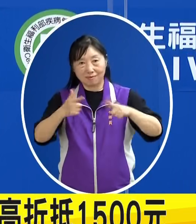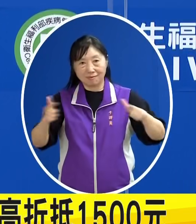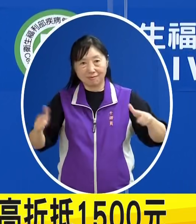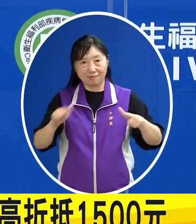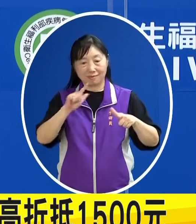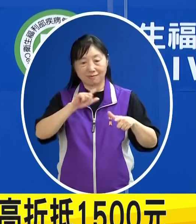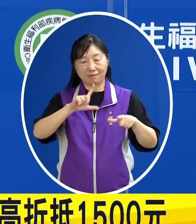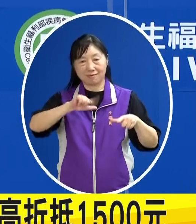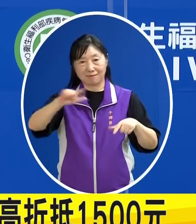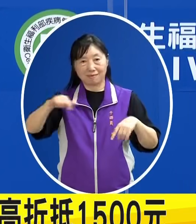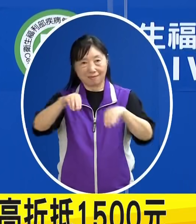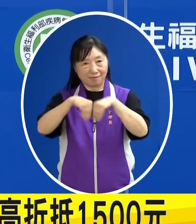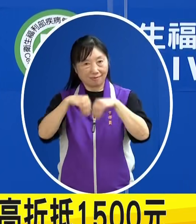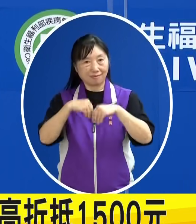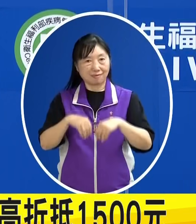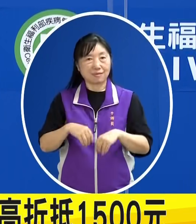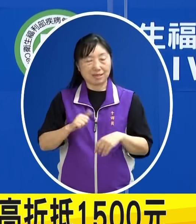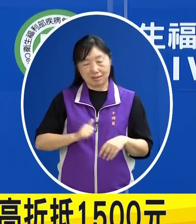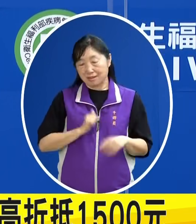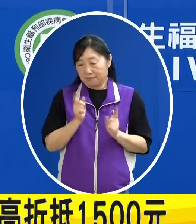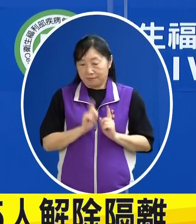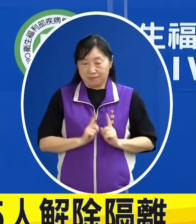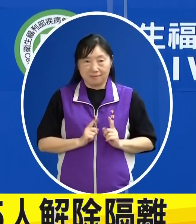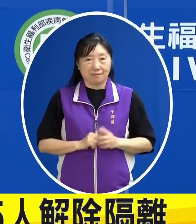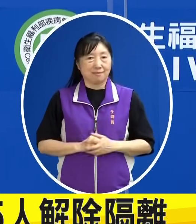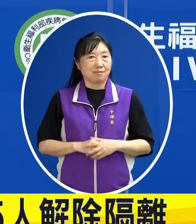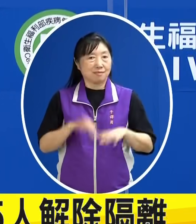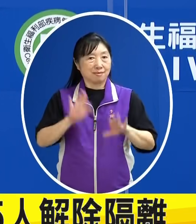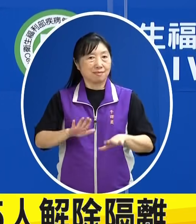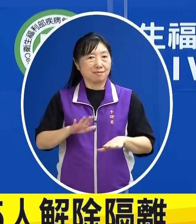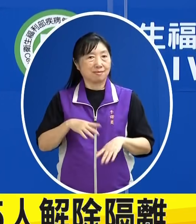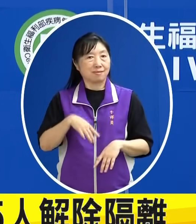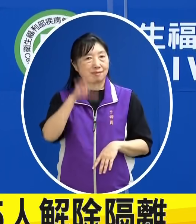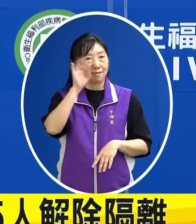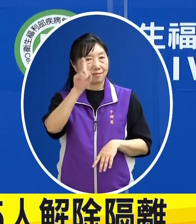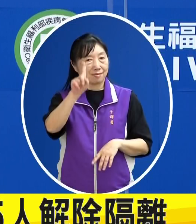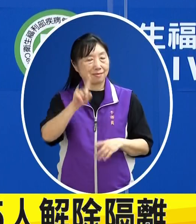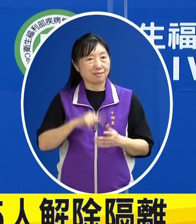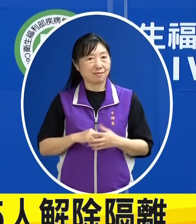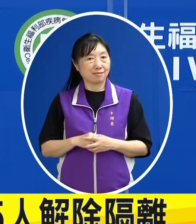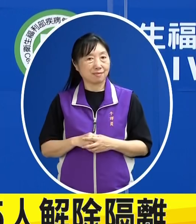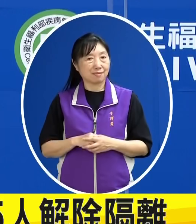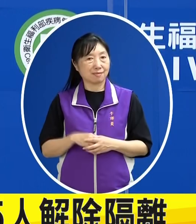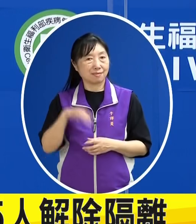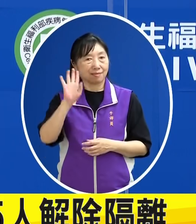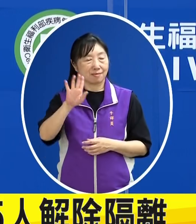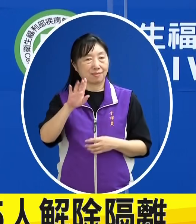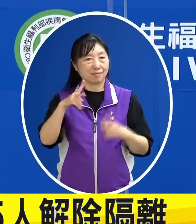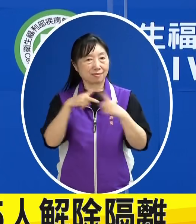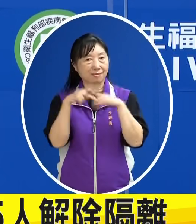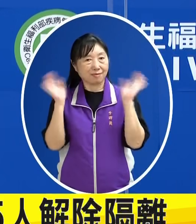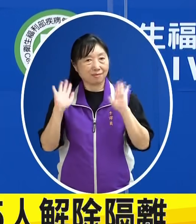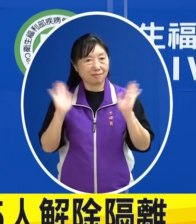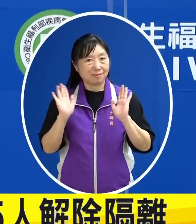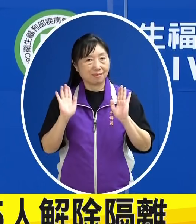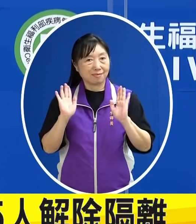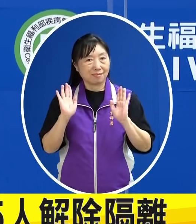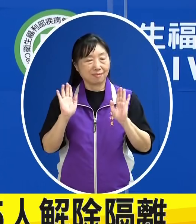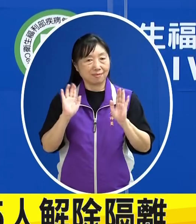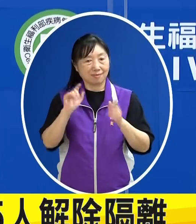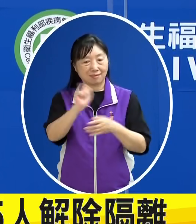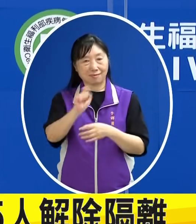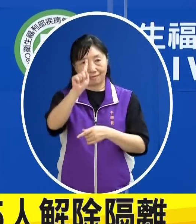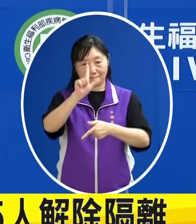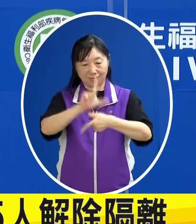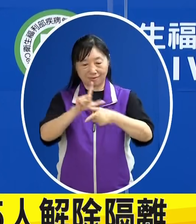有那也非常的感动。那今天刚好看了一个进来看了一篇这个小朋友寄来的一张卡